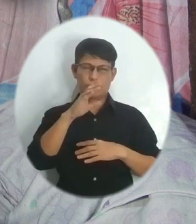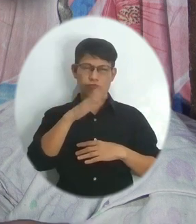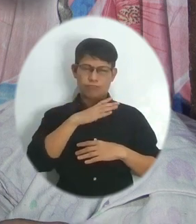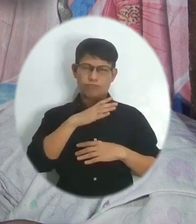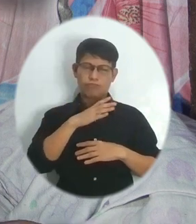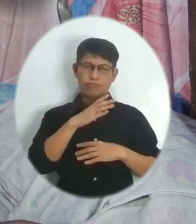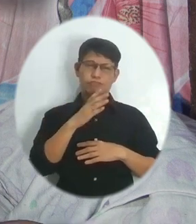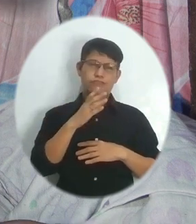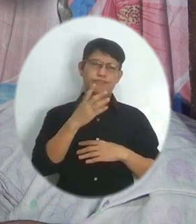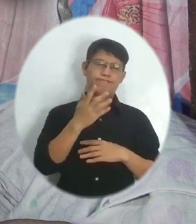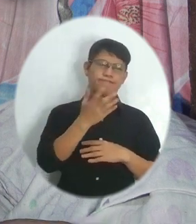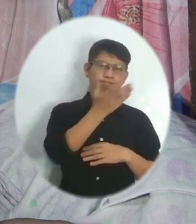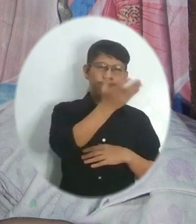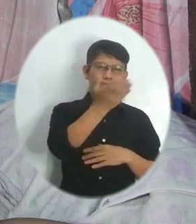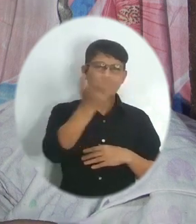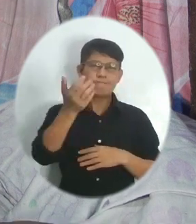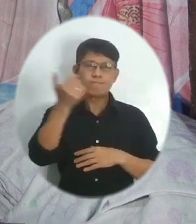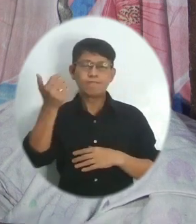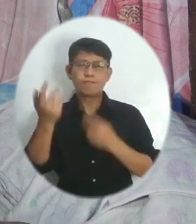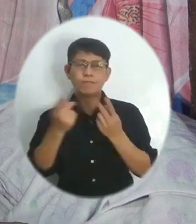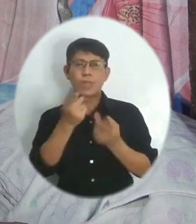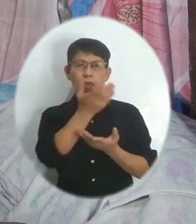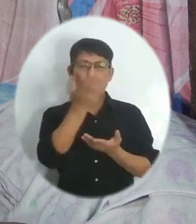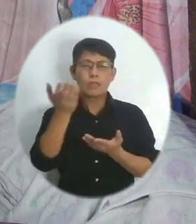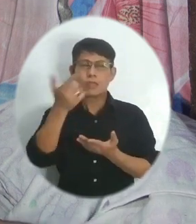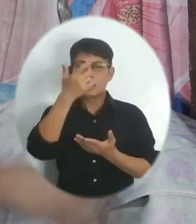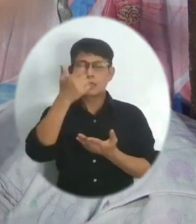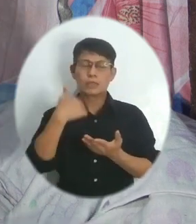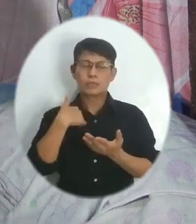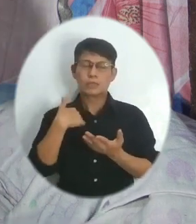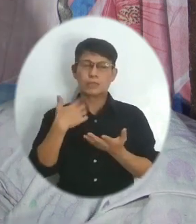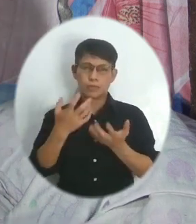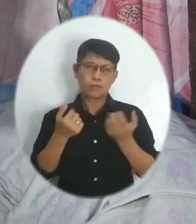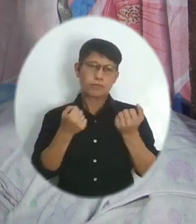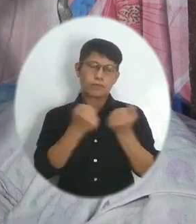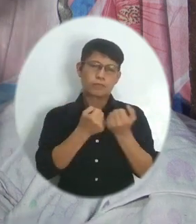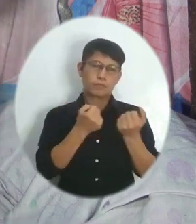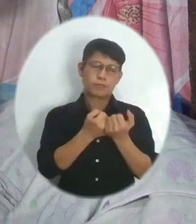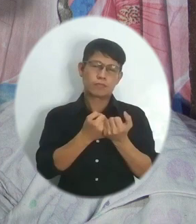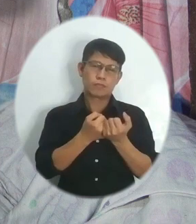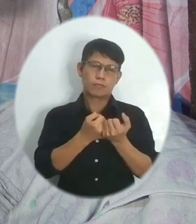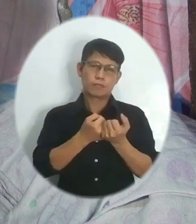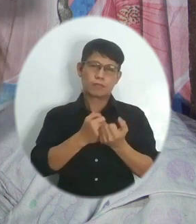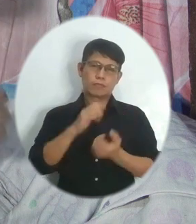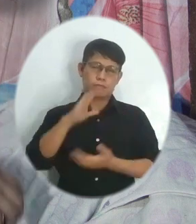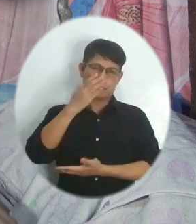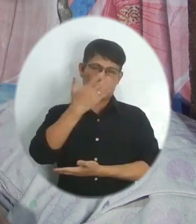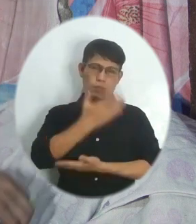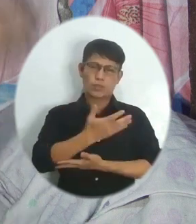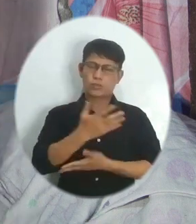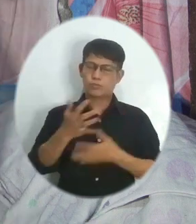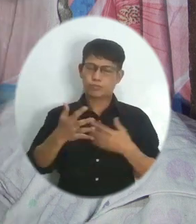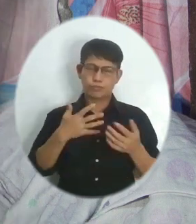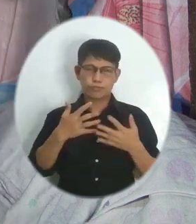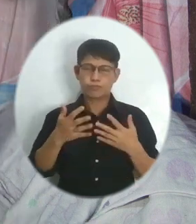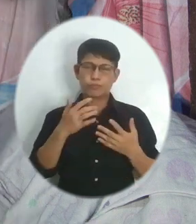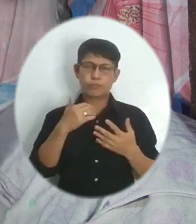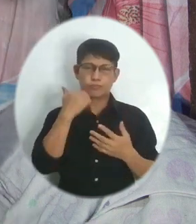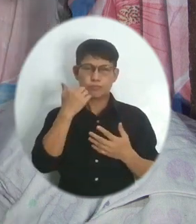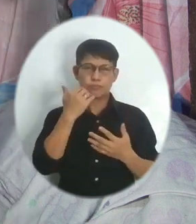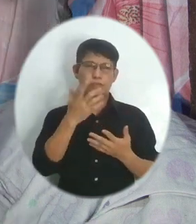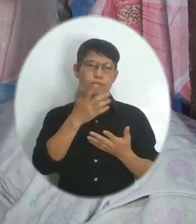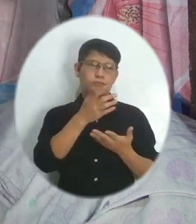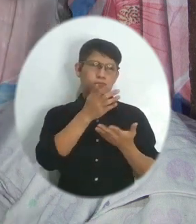huwag natin isok mga anak natin. Kahit pa, kahit kani-kanino ka pa manghingi ng tulong, huwag natin isok